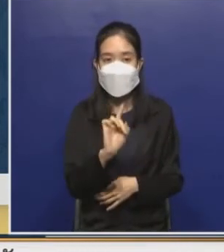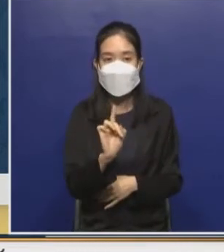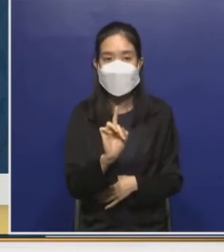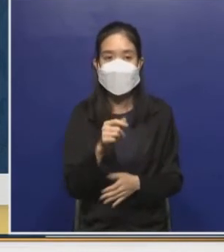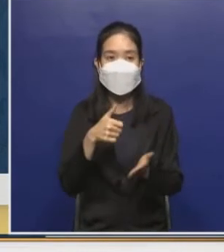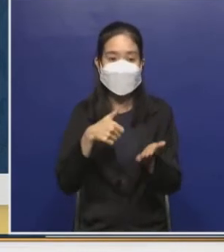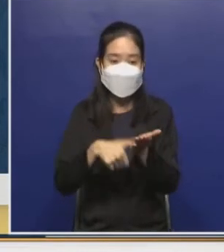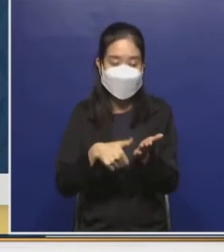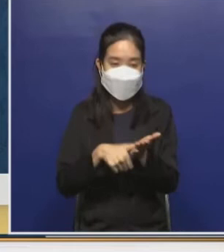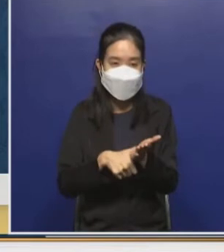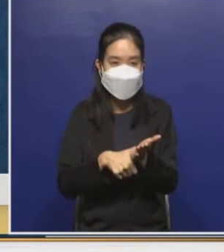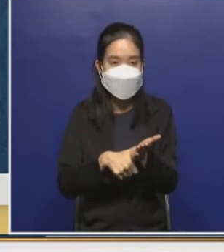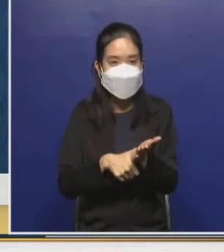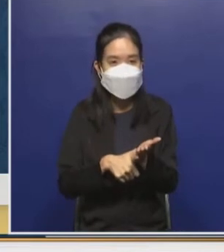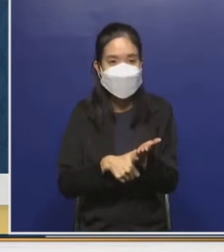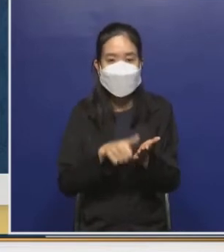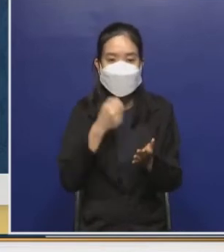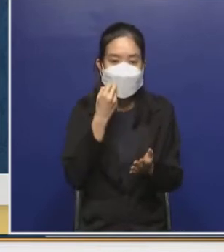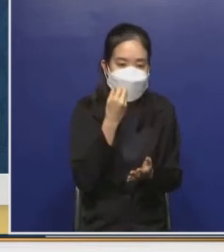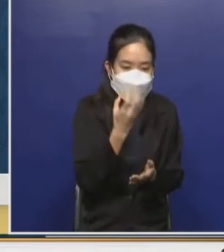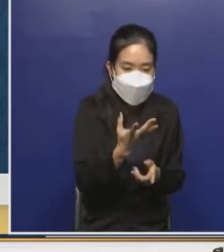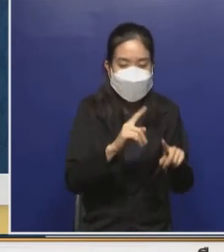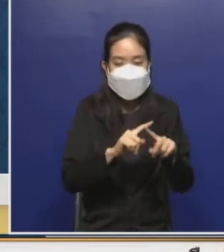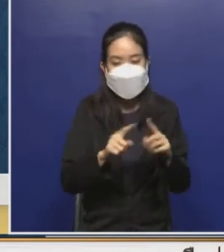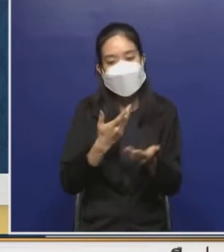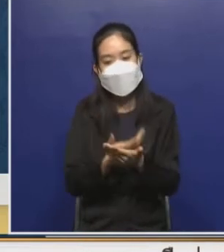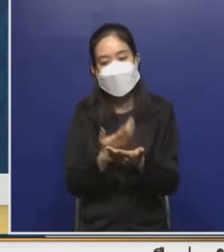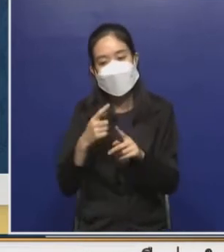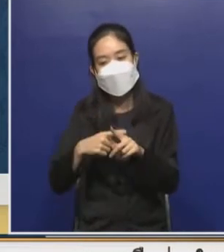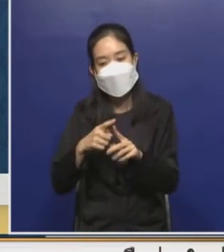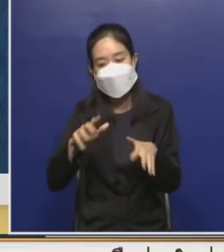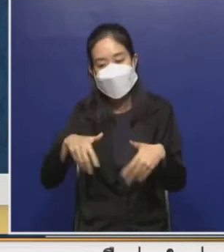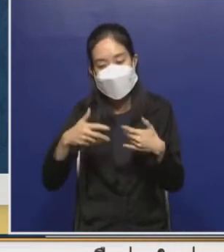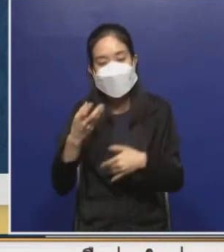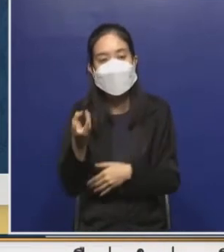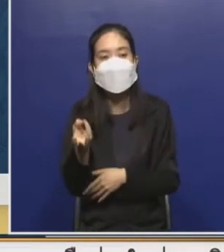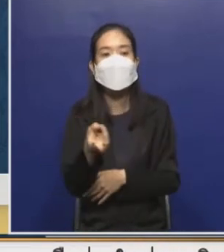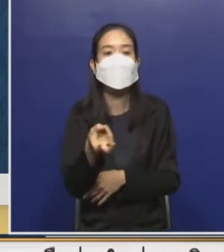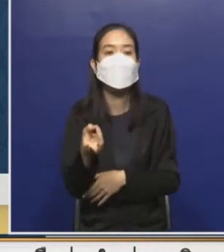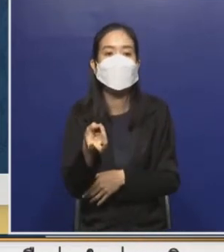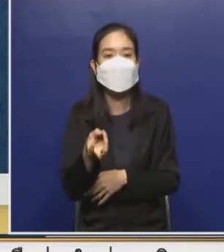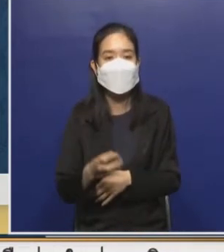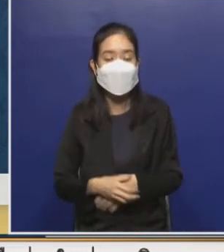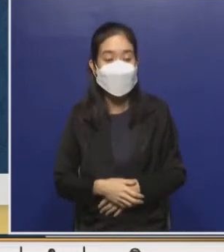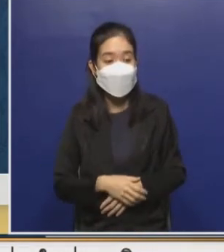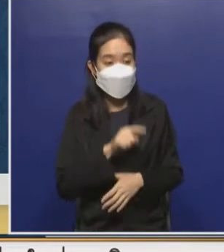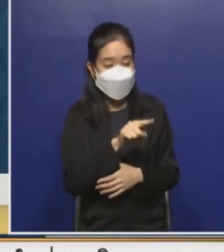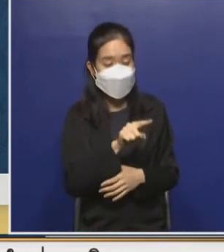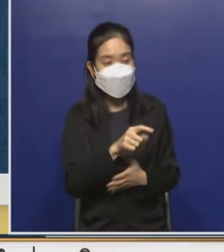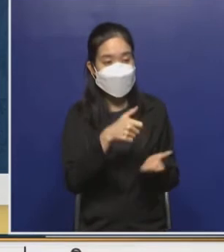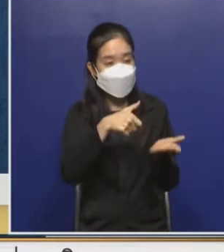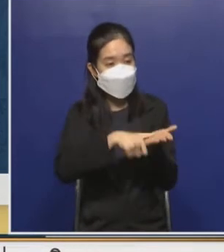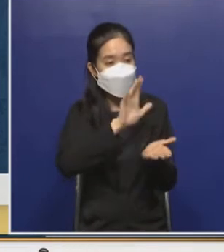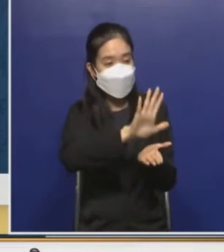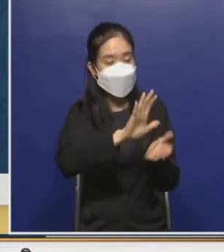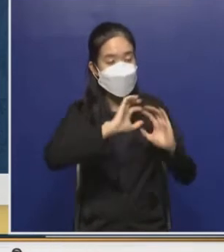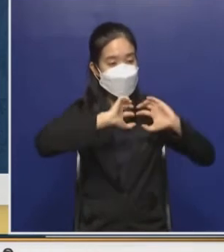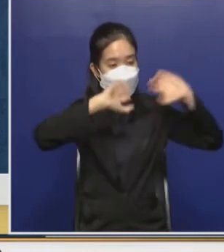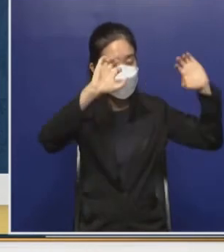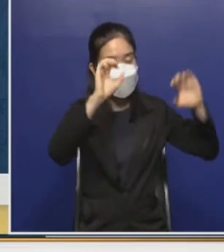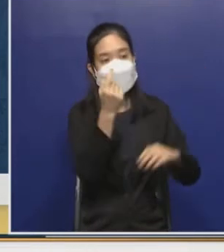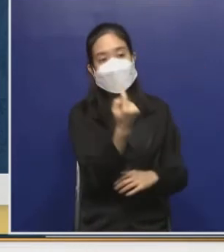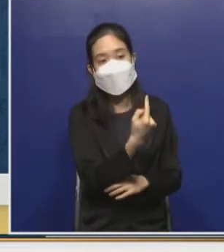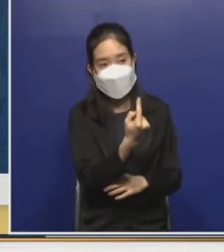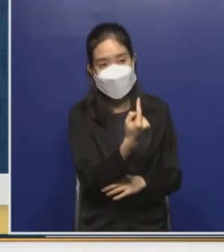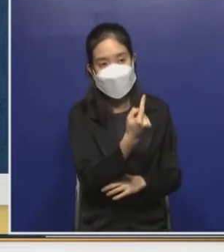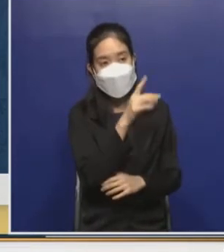่ี่ทวมรายได้ Cost .เฉพาะหนี่ของราธบาลนะครับหนี่ 8.1 ล